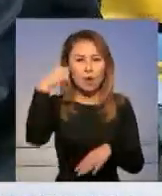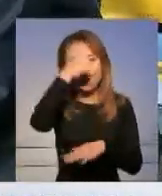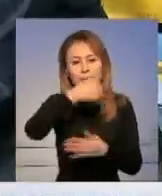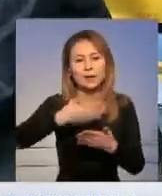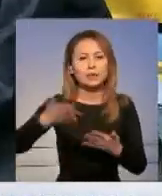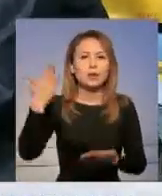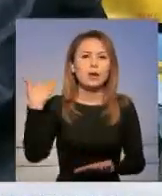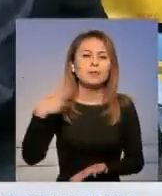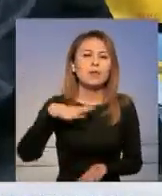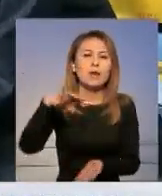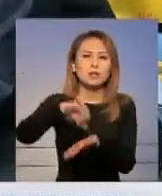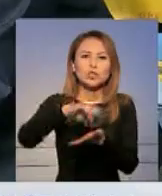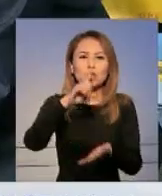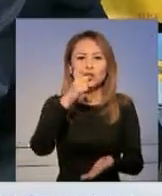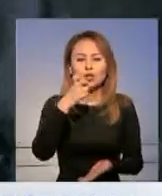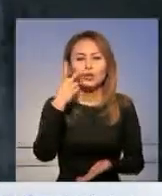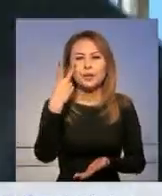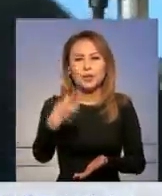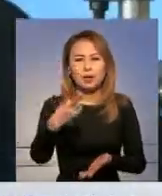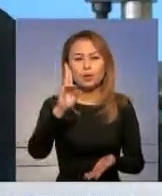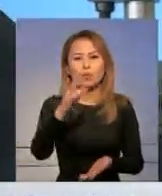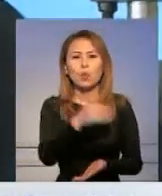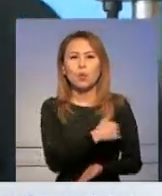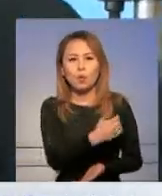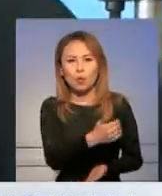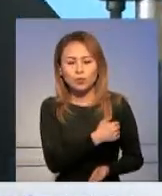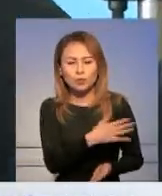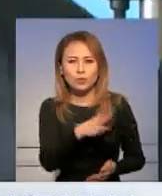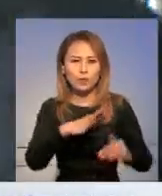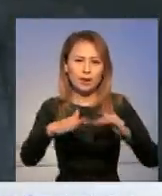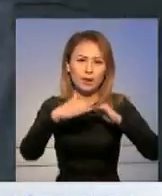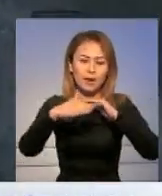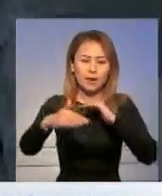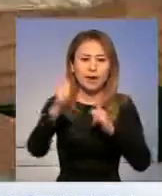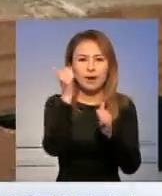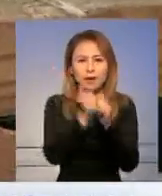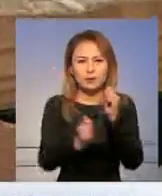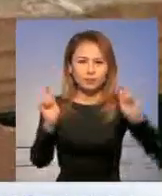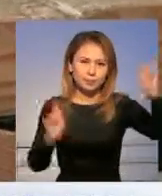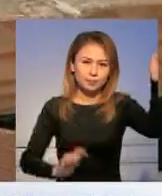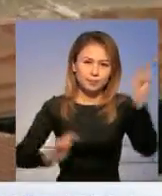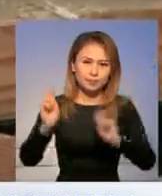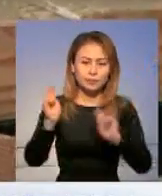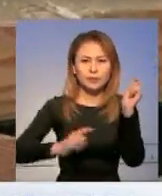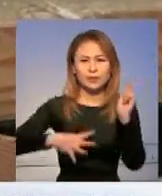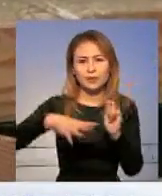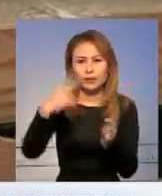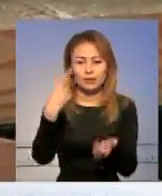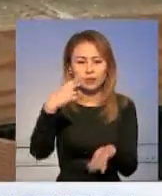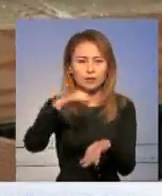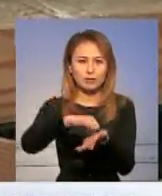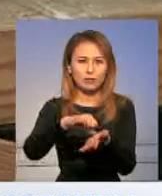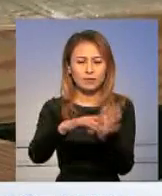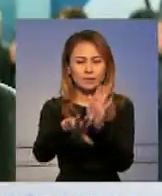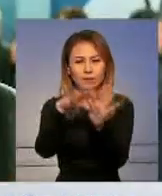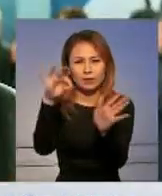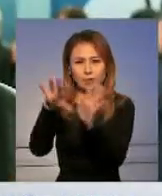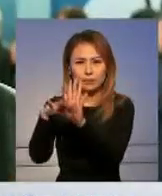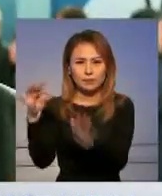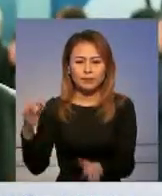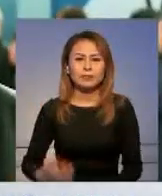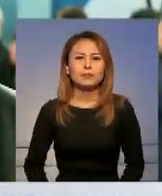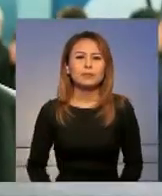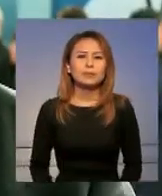байқауға қатысып жатқан 102 үміткердің жұмысын еліміздің әр өңірінен келген 42 сарапшы бағалайды. Чемпионаттың қорытындысы